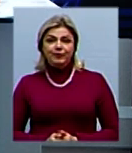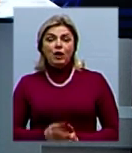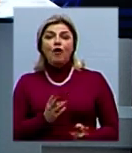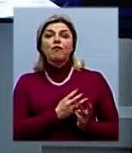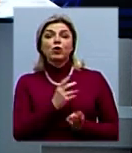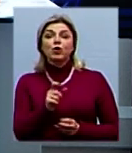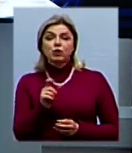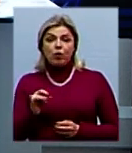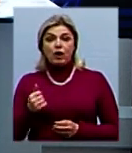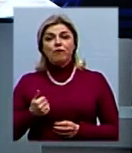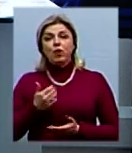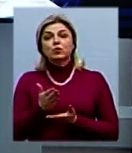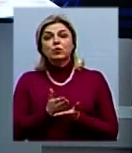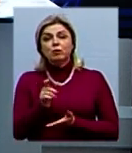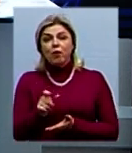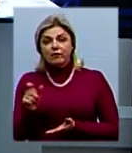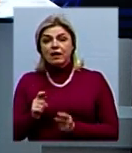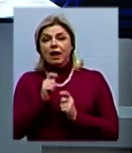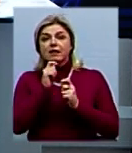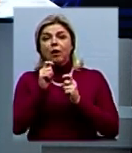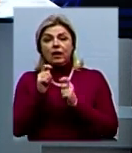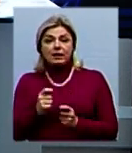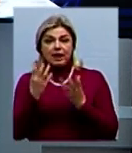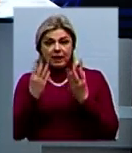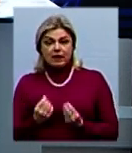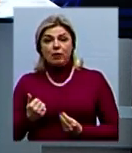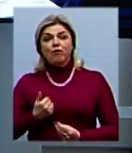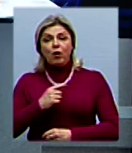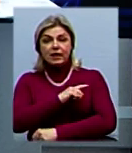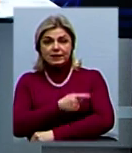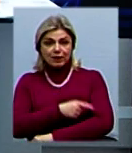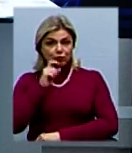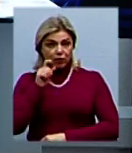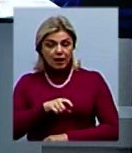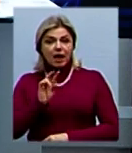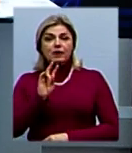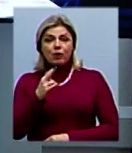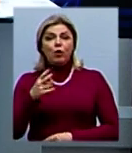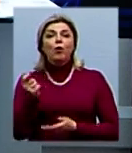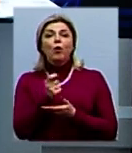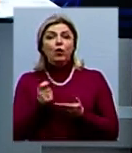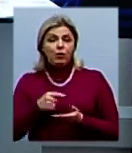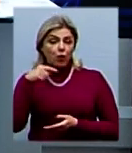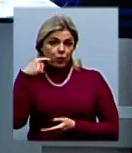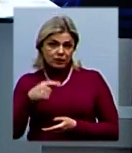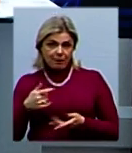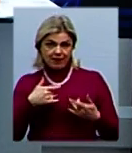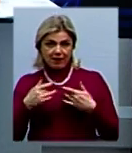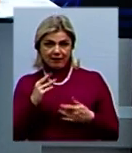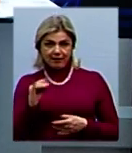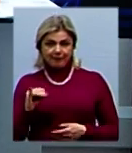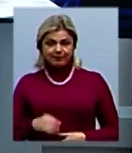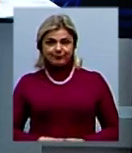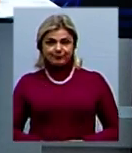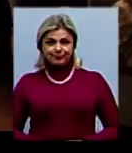Волонтерів та військовослужбовців нагородили у День Збройних сил України в Миколаївському академічному художньому російському драматичному